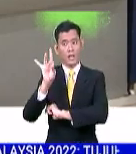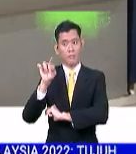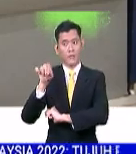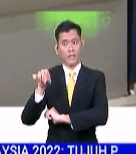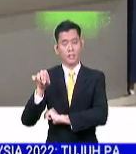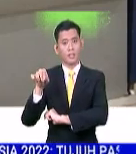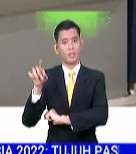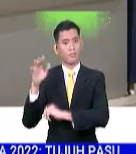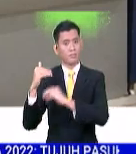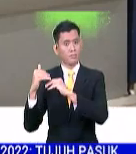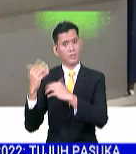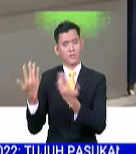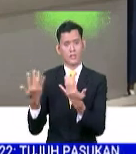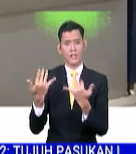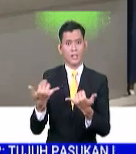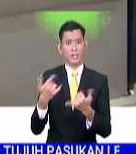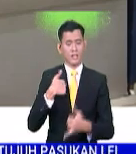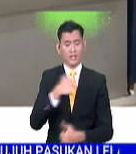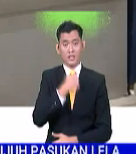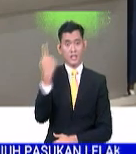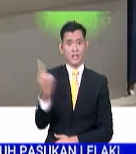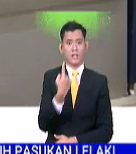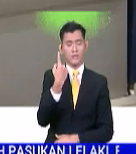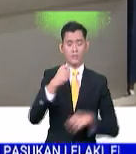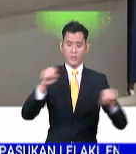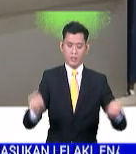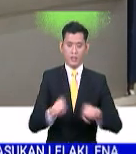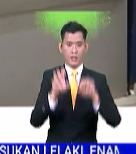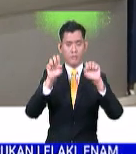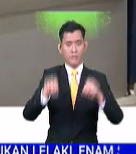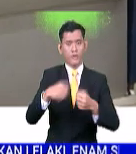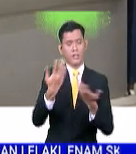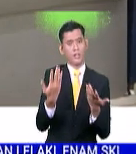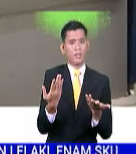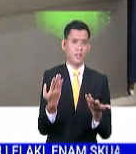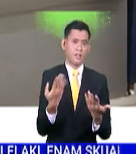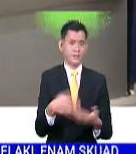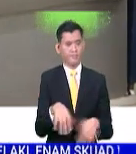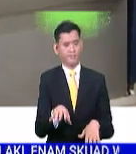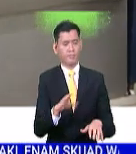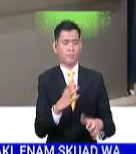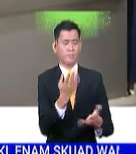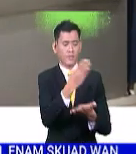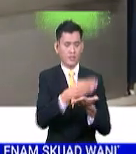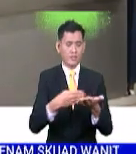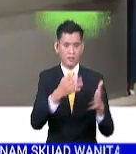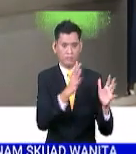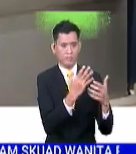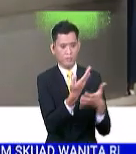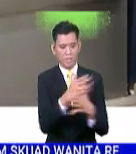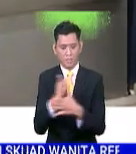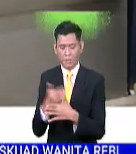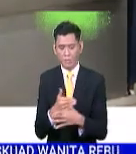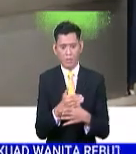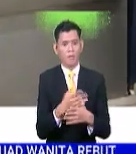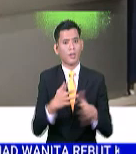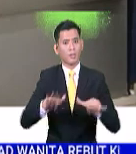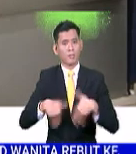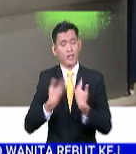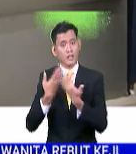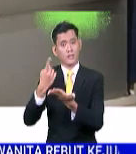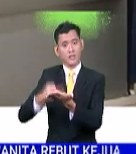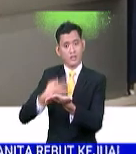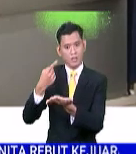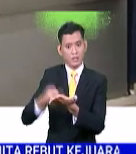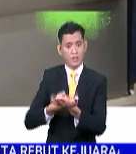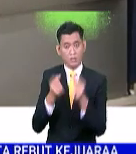kita selalu masak kat rumah, kita bolehlah bajet lah kan berapa banyak nak masak. Macam mana pula kalau yang jarang masak kan,